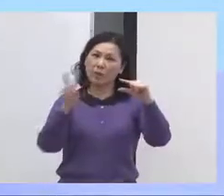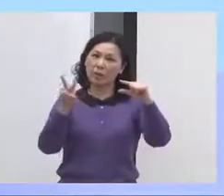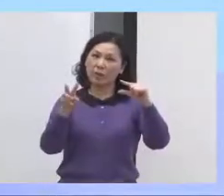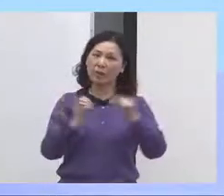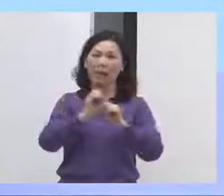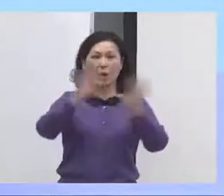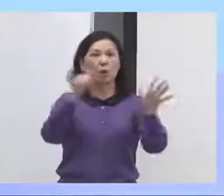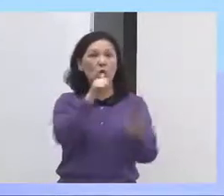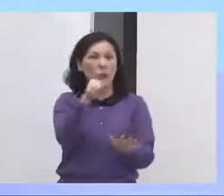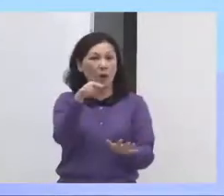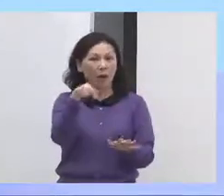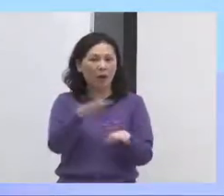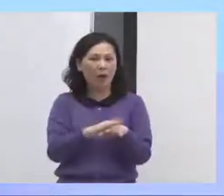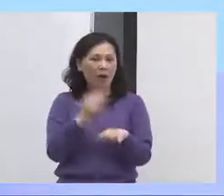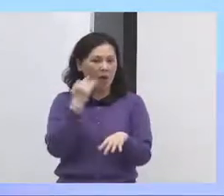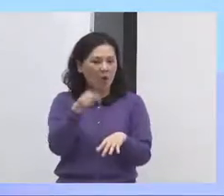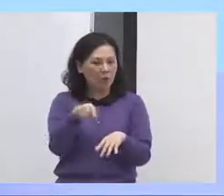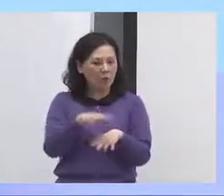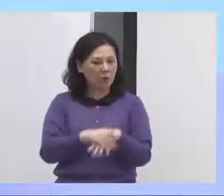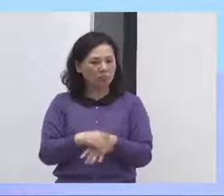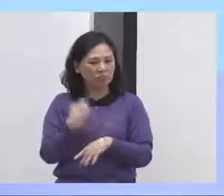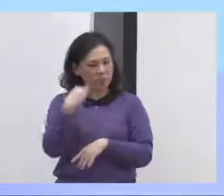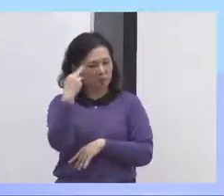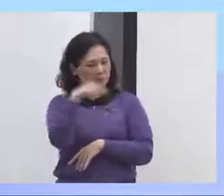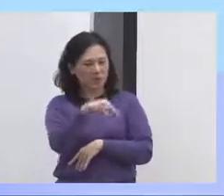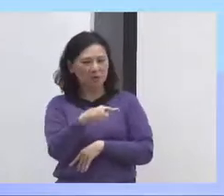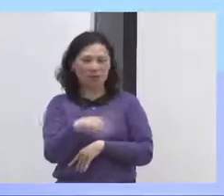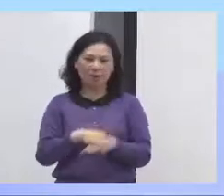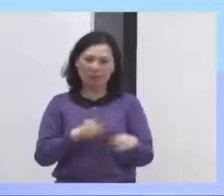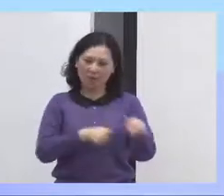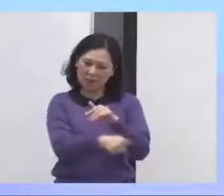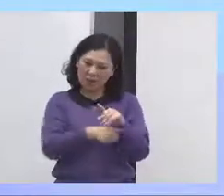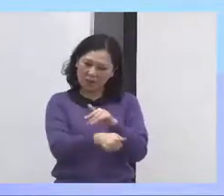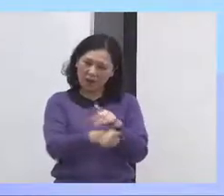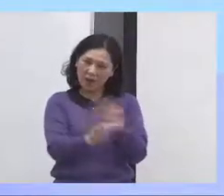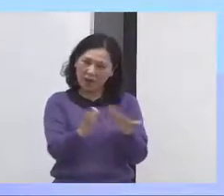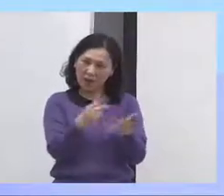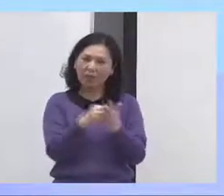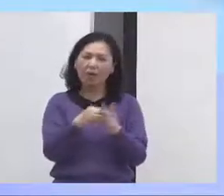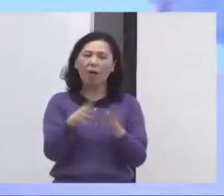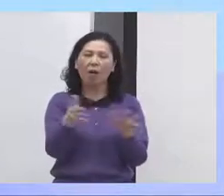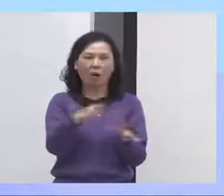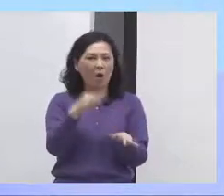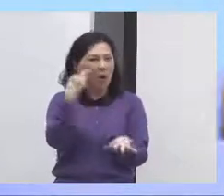得说，那个东西对你来说重要。那我觉得这里面是到你参与